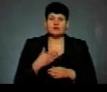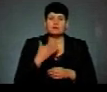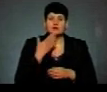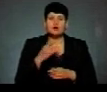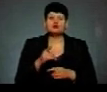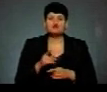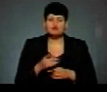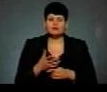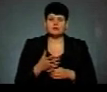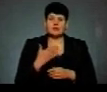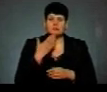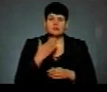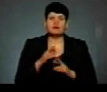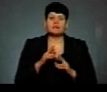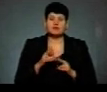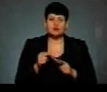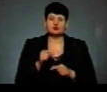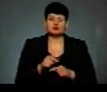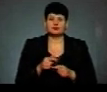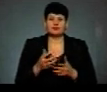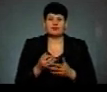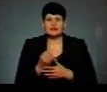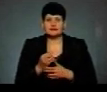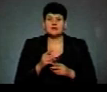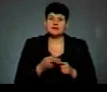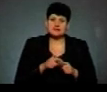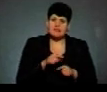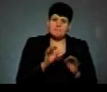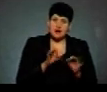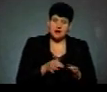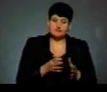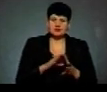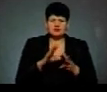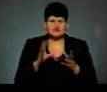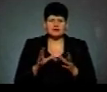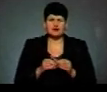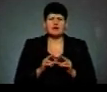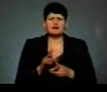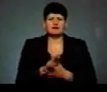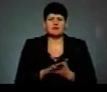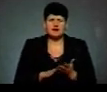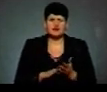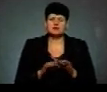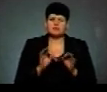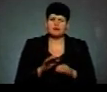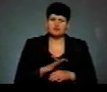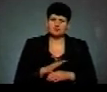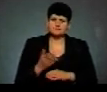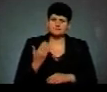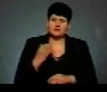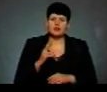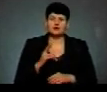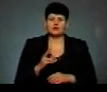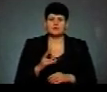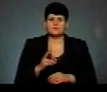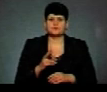чому, абсолютно зрозуміло, що вони питають, як з того вийти, чи це правильно. Чи взагалі, як далі, чи було все правильно до того, і хто, як